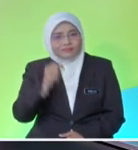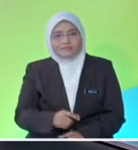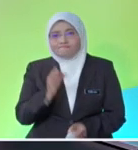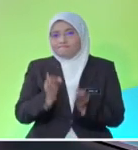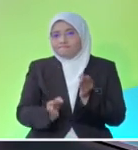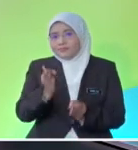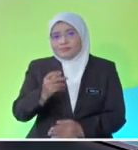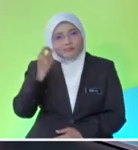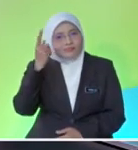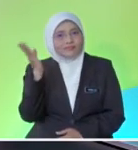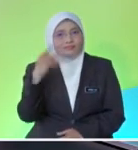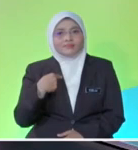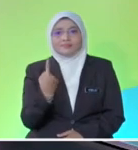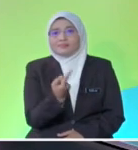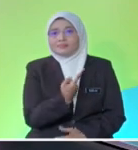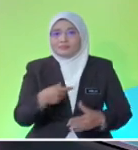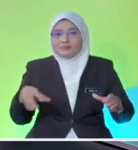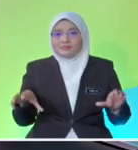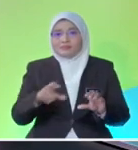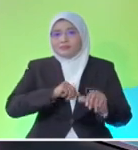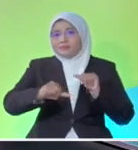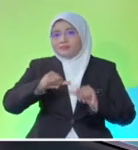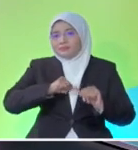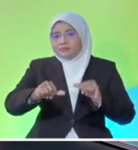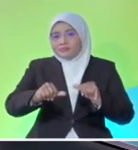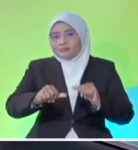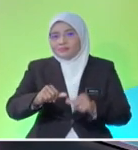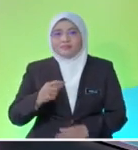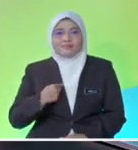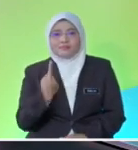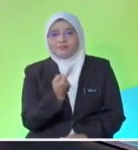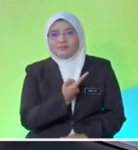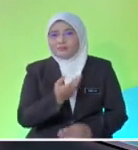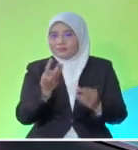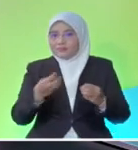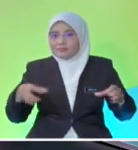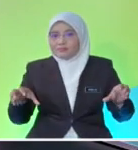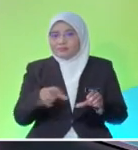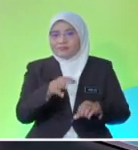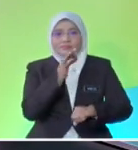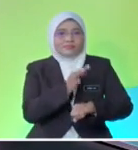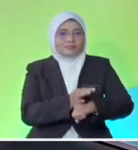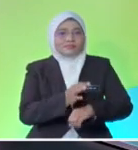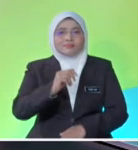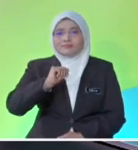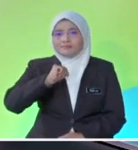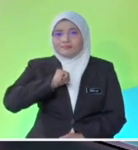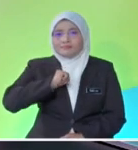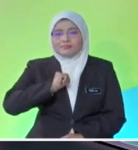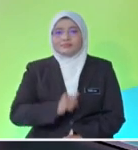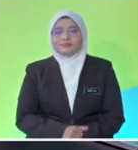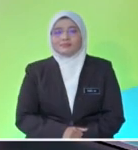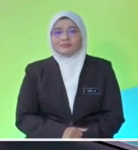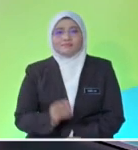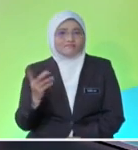buat aktiviti pada hari ini. Kita nak bina jam sendiri. Okey, jom murid-murid kita lakukan bersama-sama. Apa